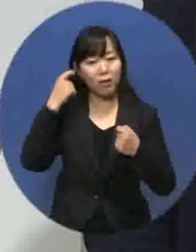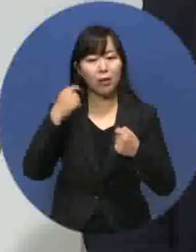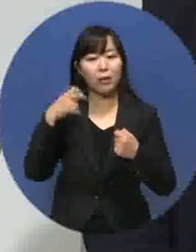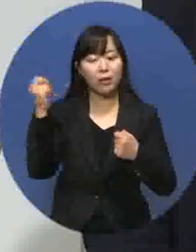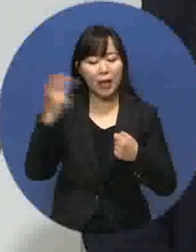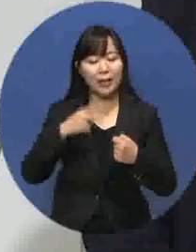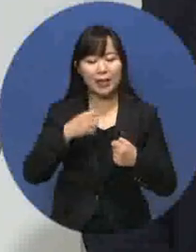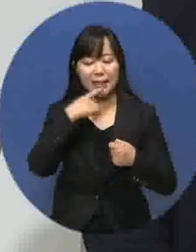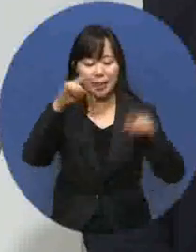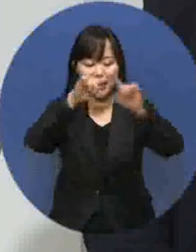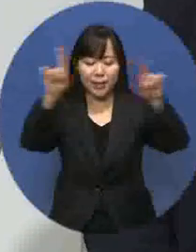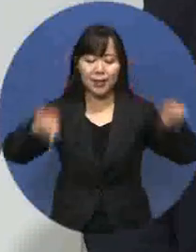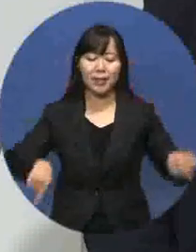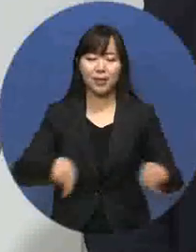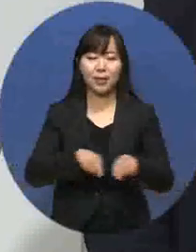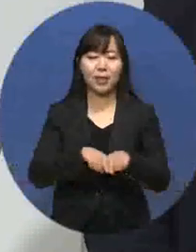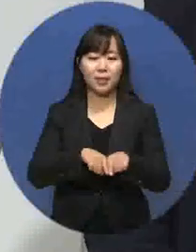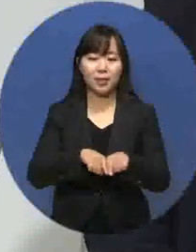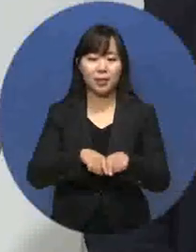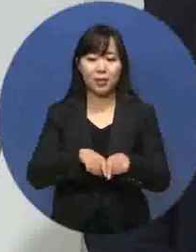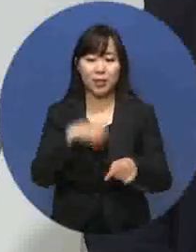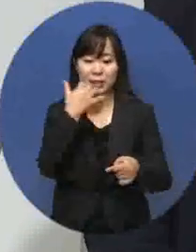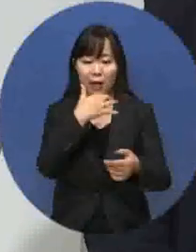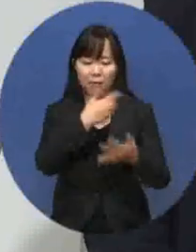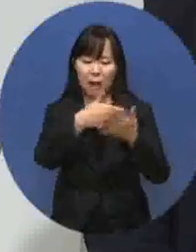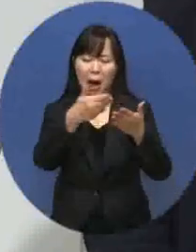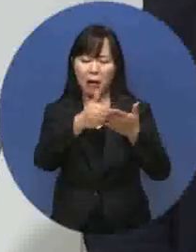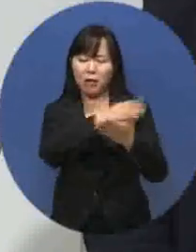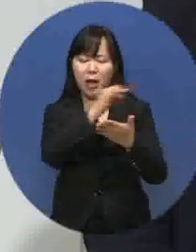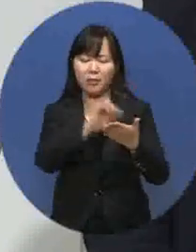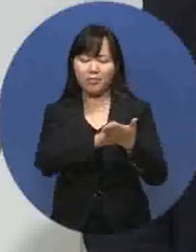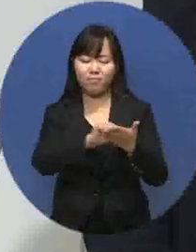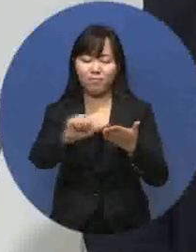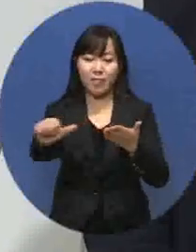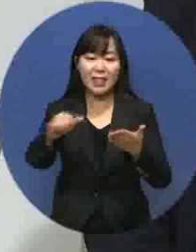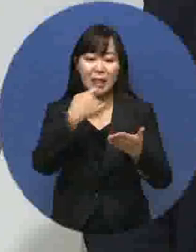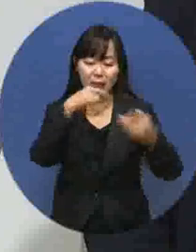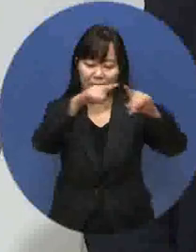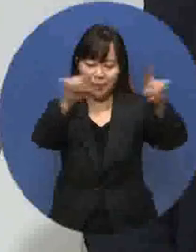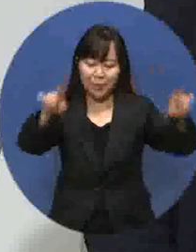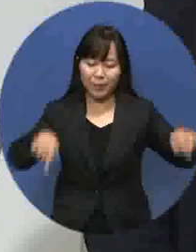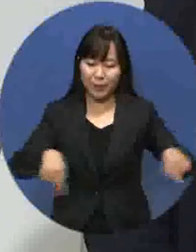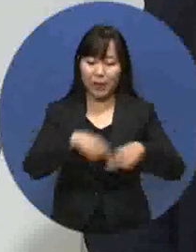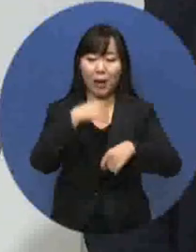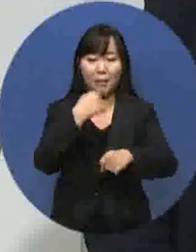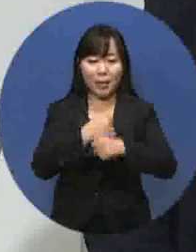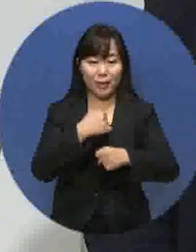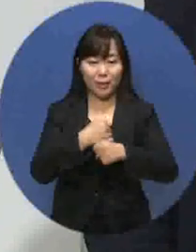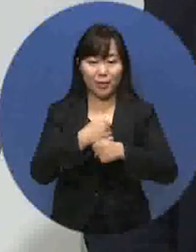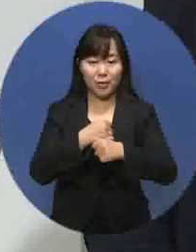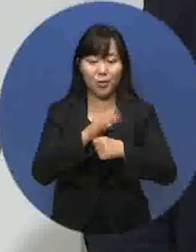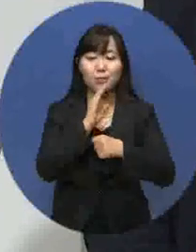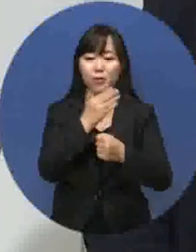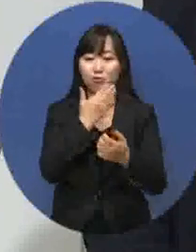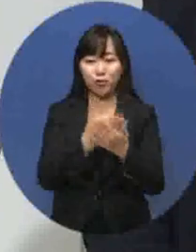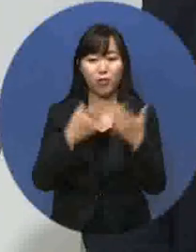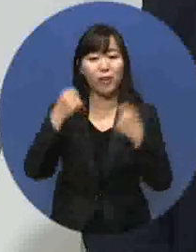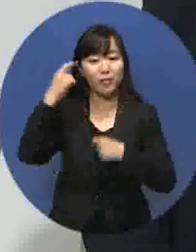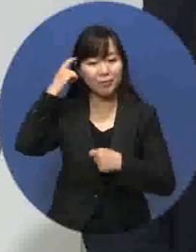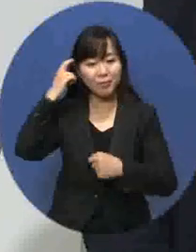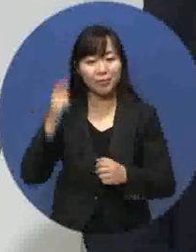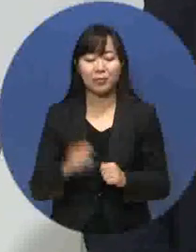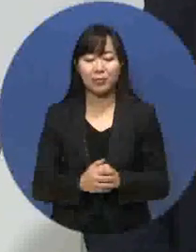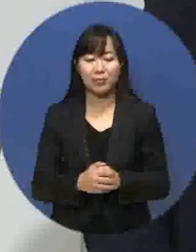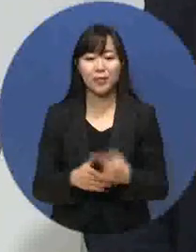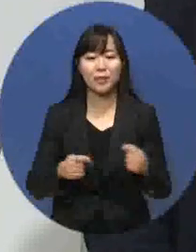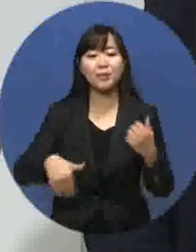다시 어떤 색깔이 묻혀져 있는 걸 다 털어내고 하얀 백지로 만드는 상태가 굉장히 중요하다고 생각을 하는데 그런